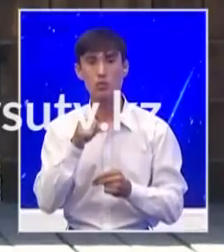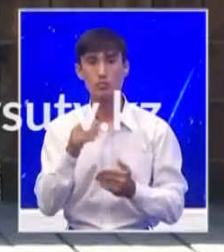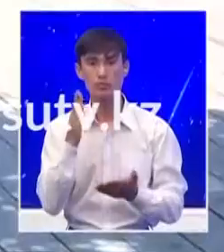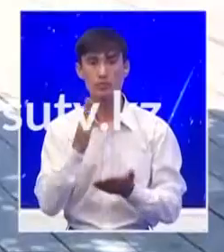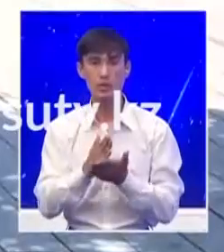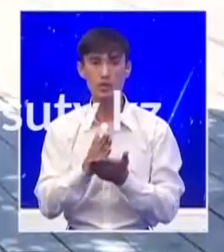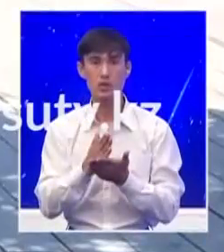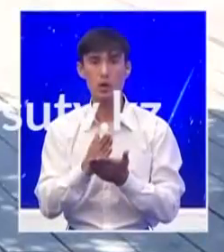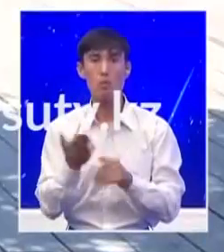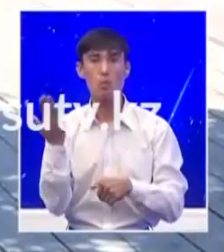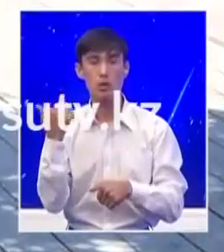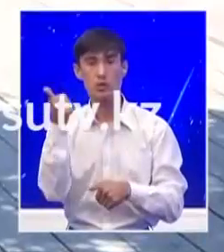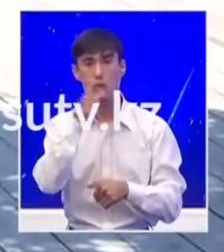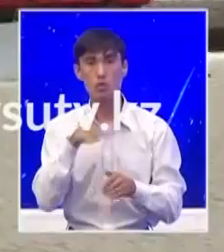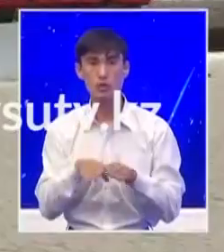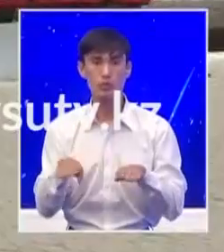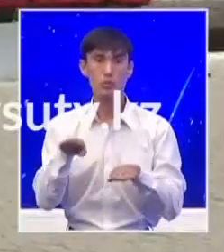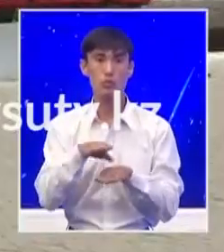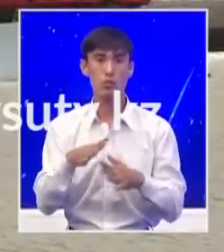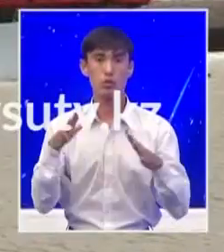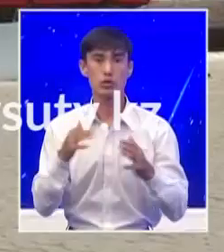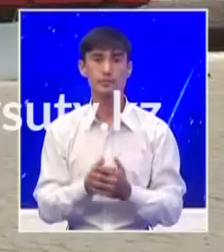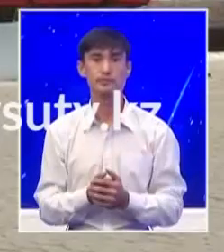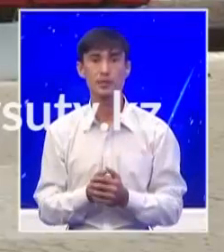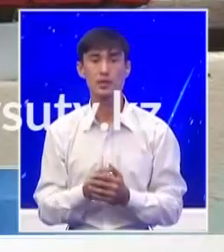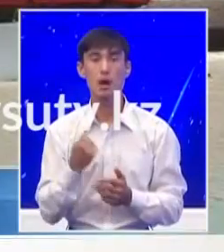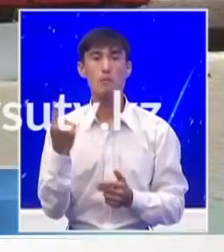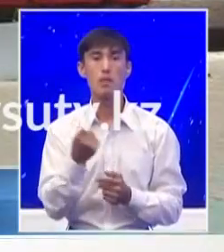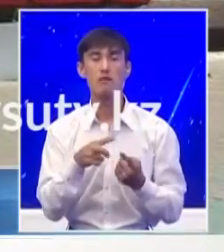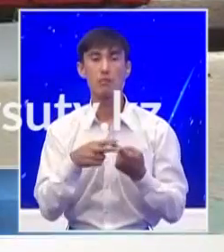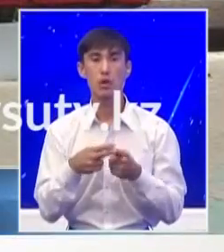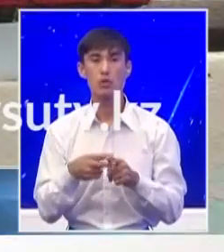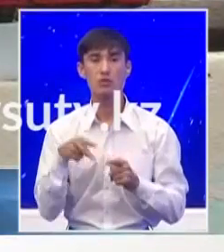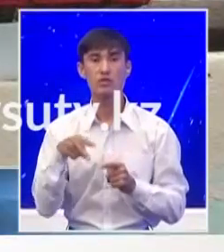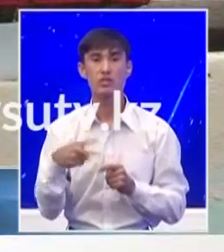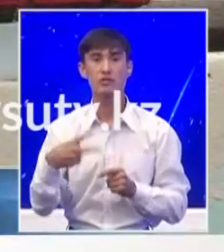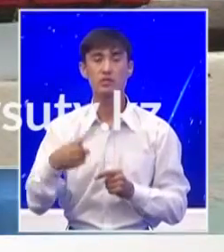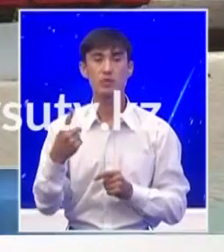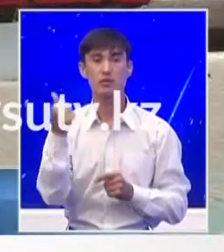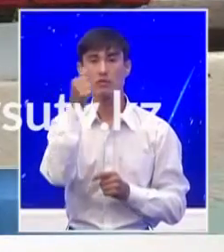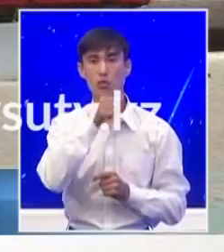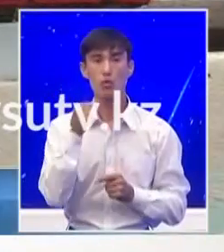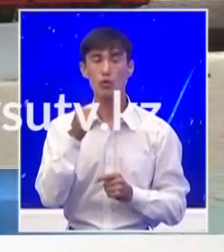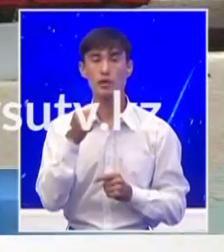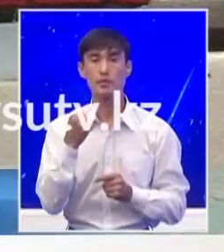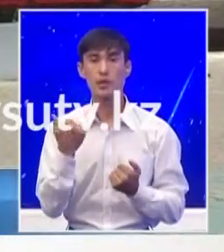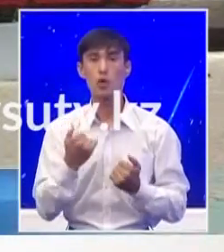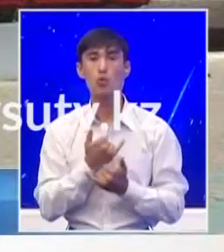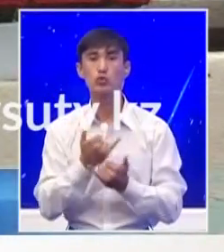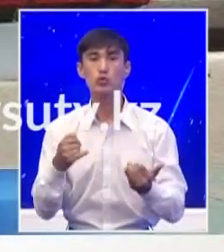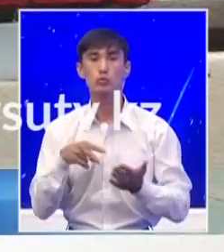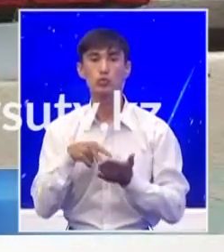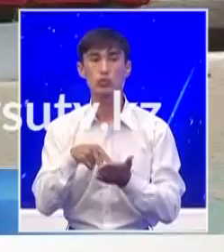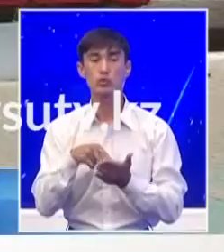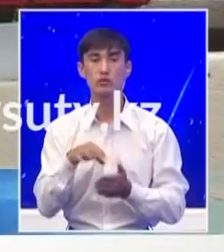значительно превышает прошлогодний период. За первое полугодие 2021 года именно услугами